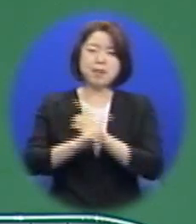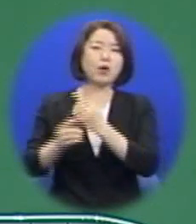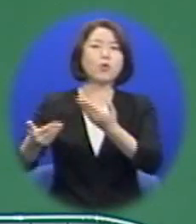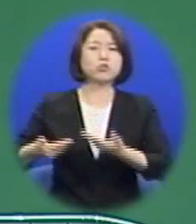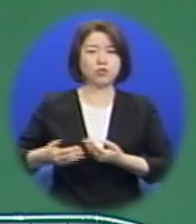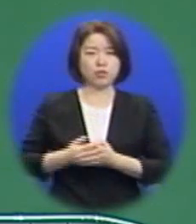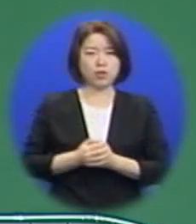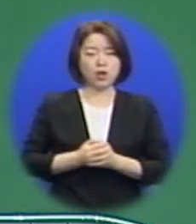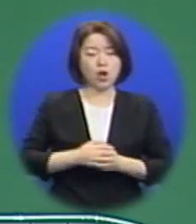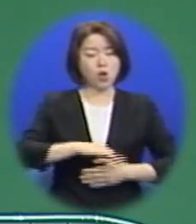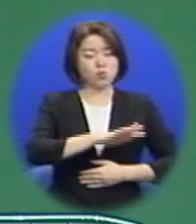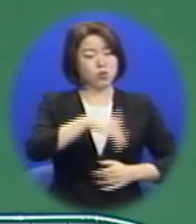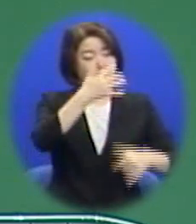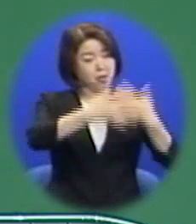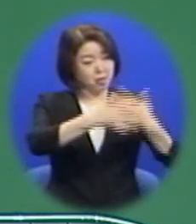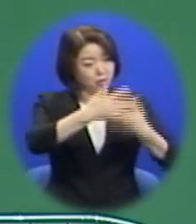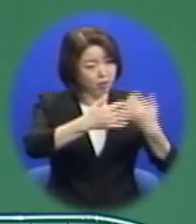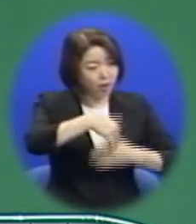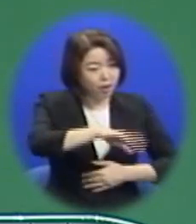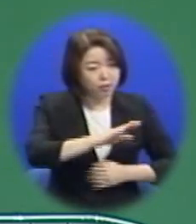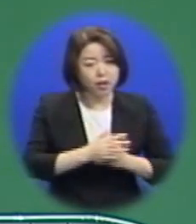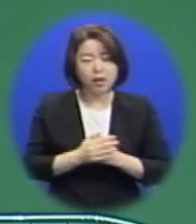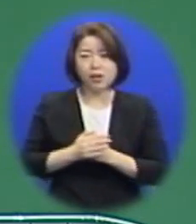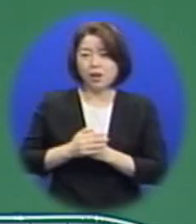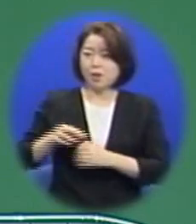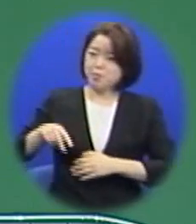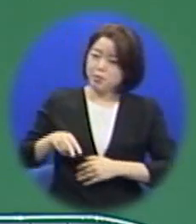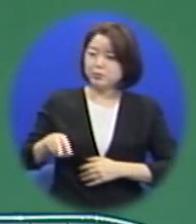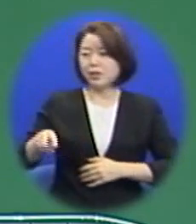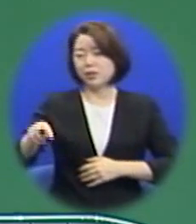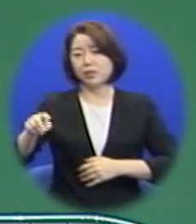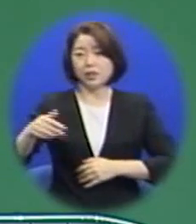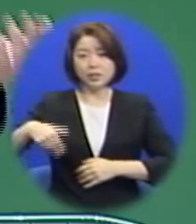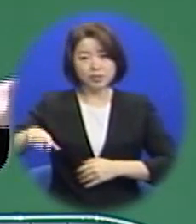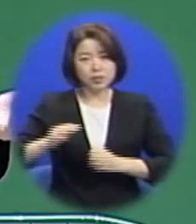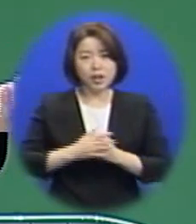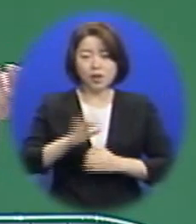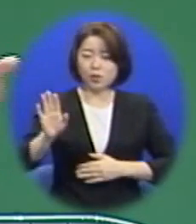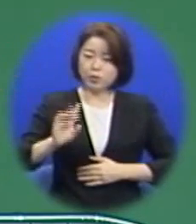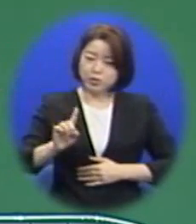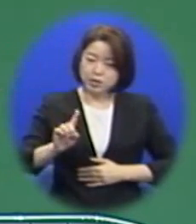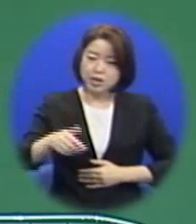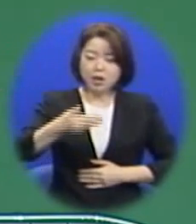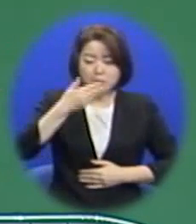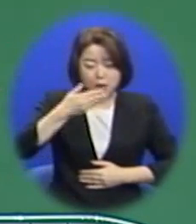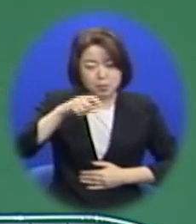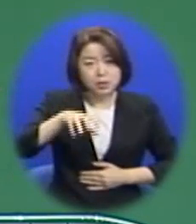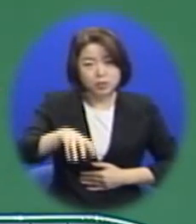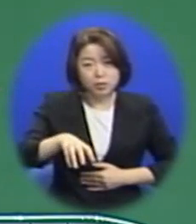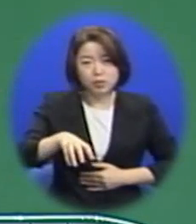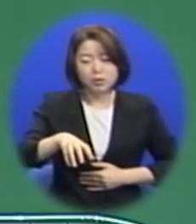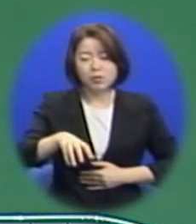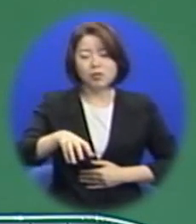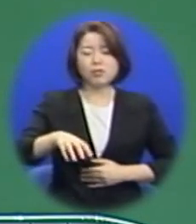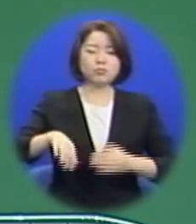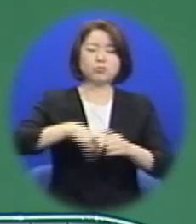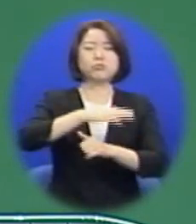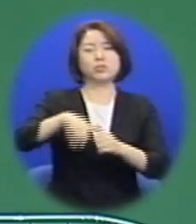거나 또는 뭐 우리가 어디 산책을 가는 거나 뭐 우리가 어디 식당에 가서 밥을 먹는 것과 전혀 분위기가